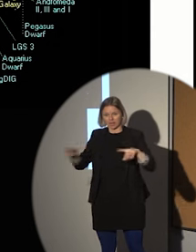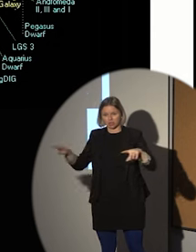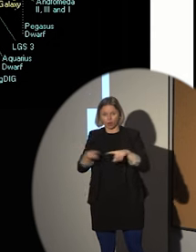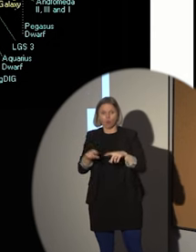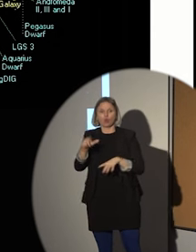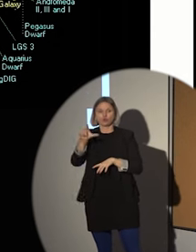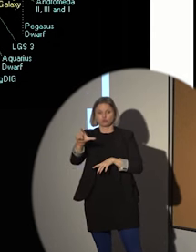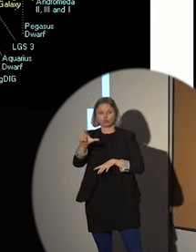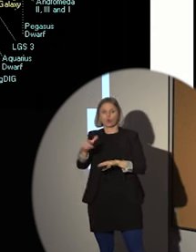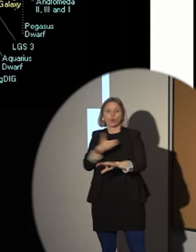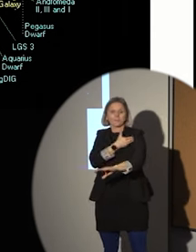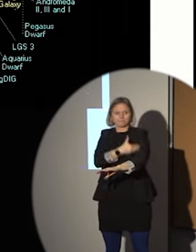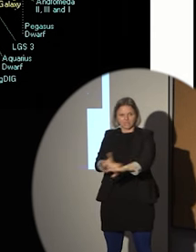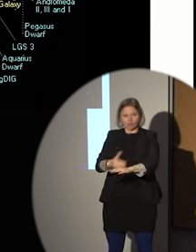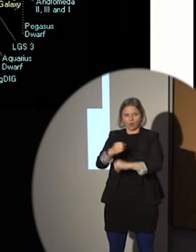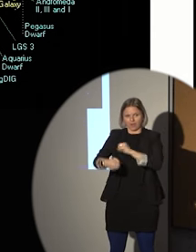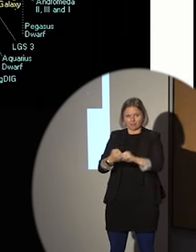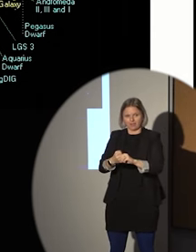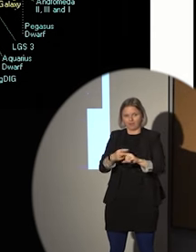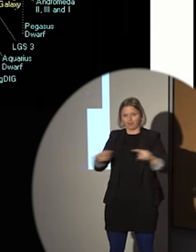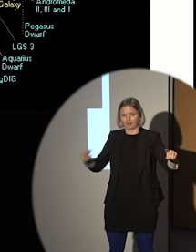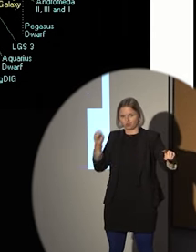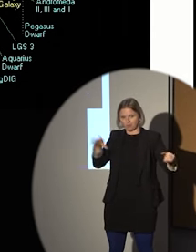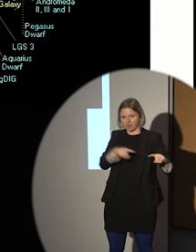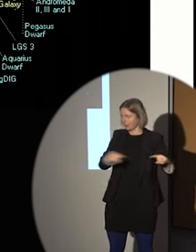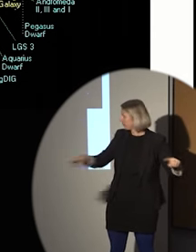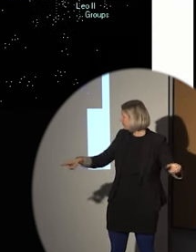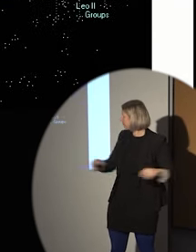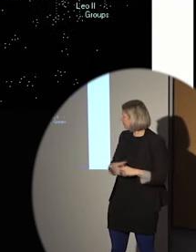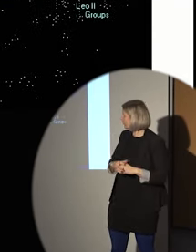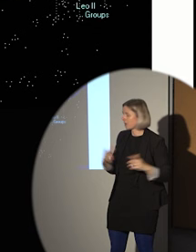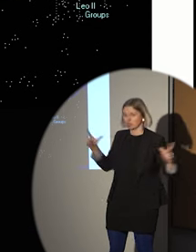Et puis on va encore dézoomer et puis voir où sont nos voisins.